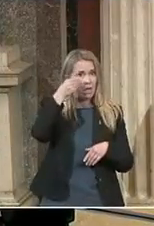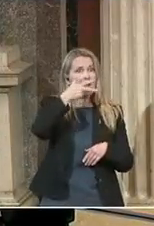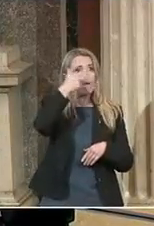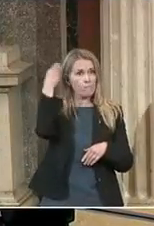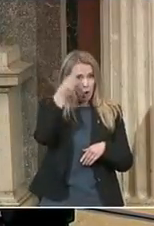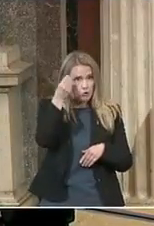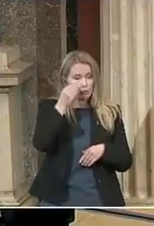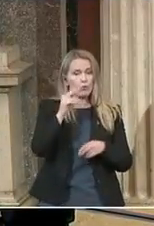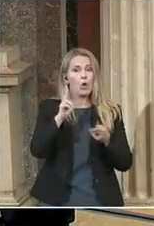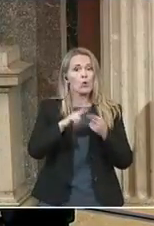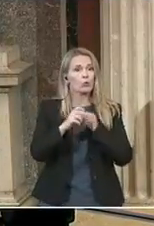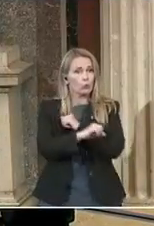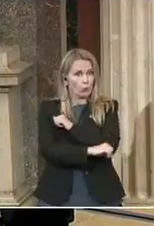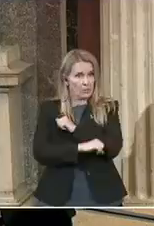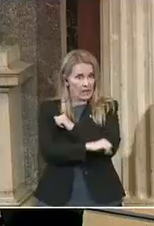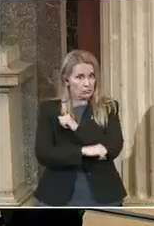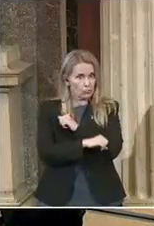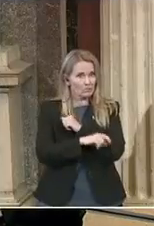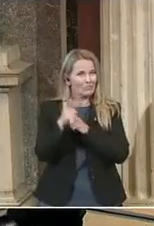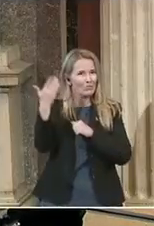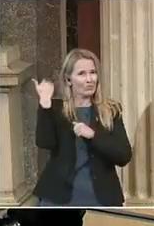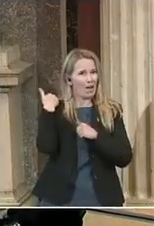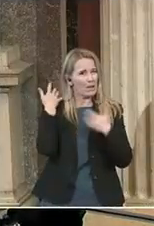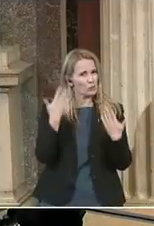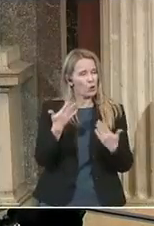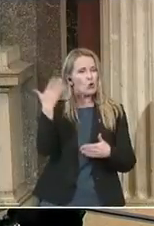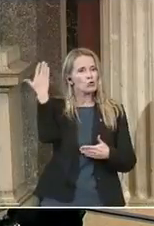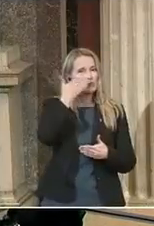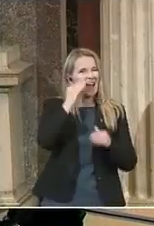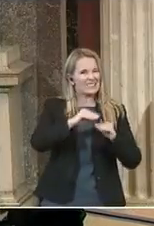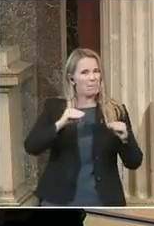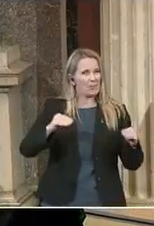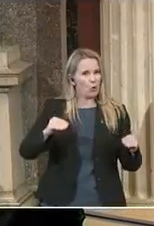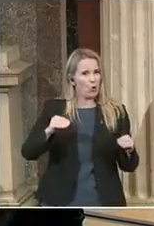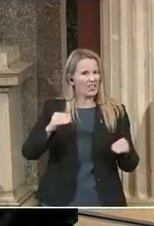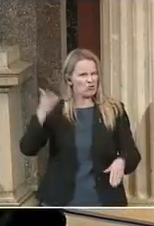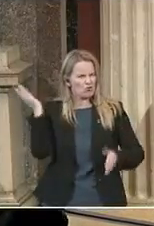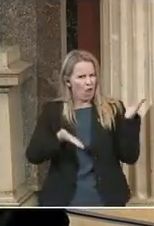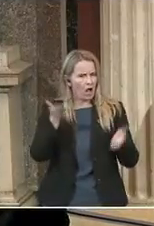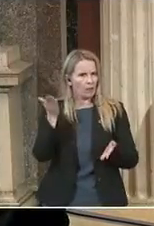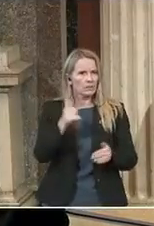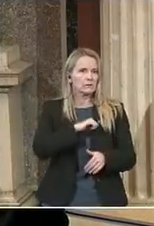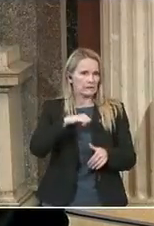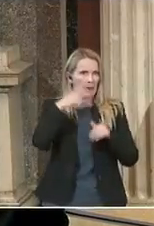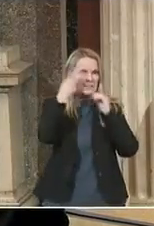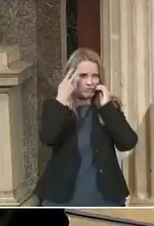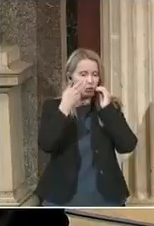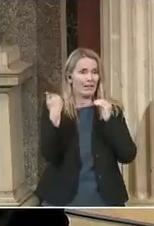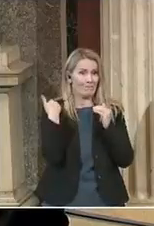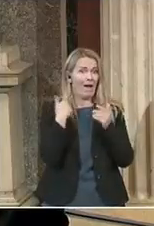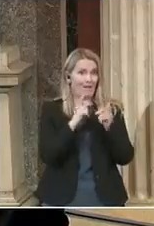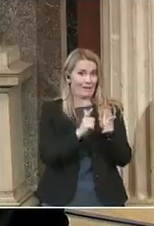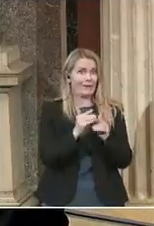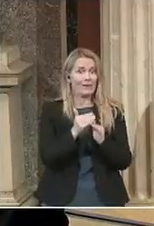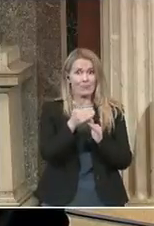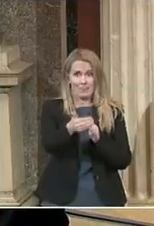Gymnasium in dem die schwarze Pädagogik selbstverständlich war das war in den Nachkriegsjahren in den 50er Jahren